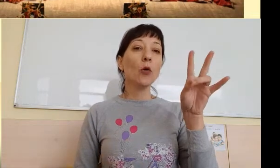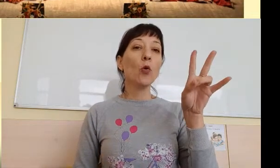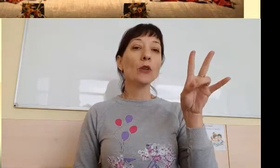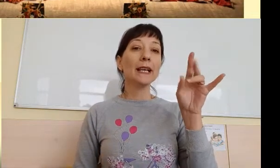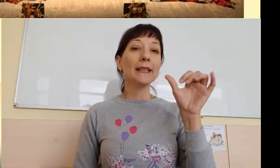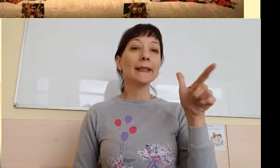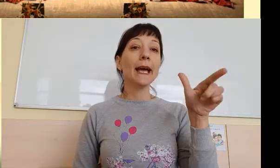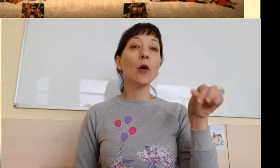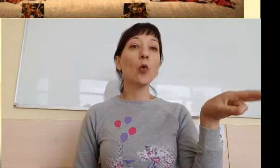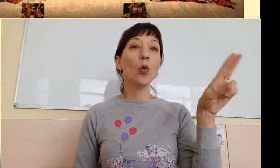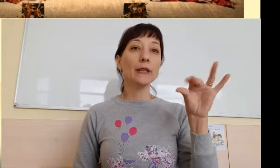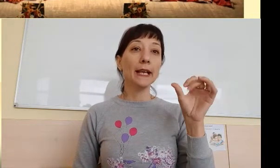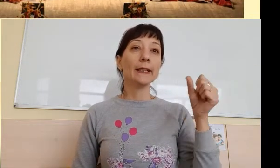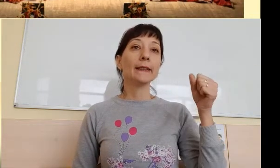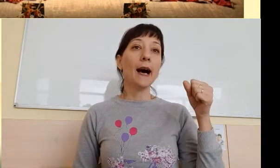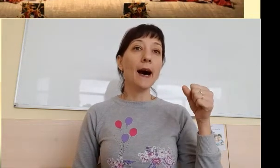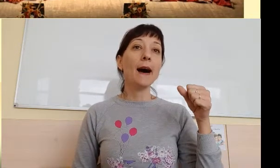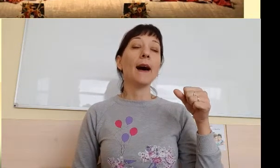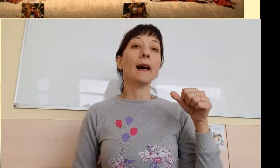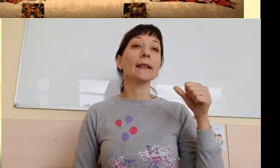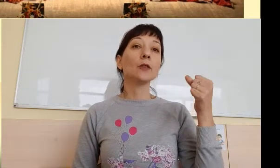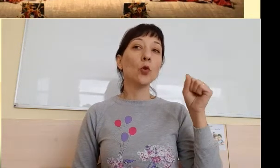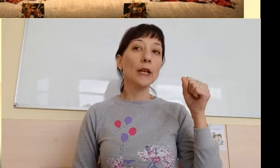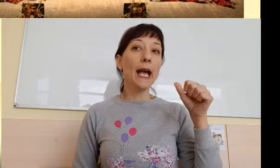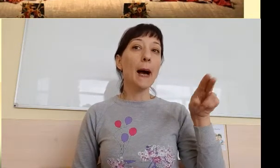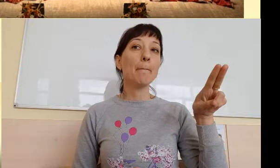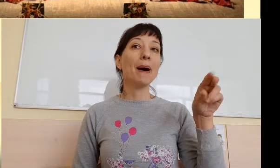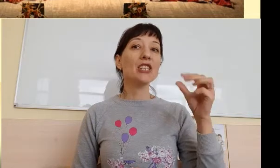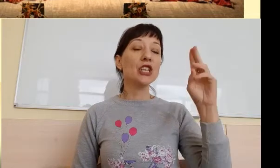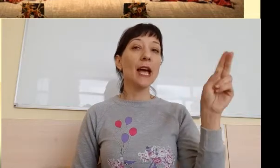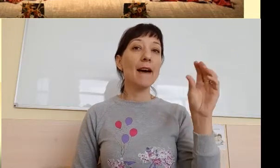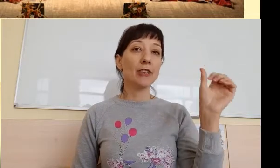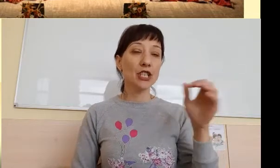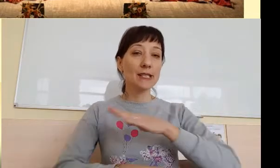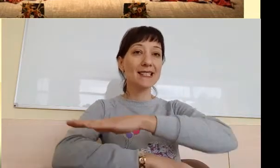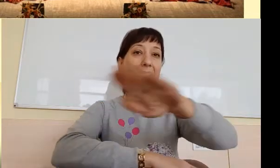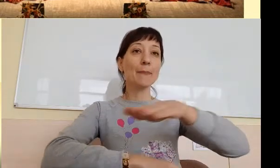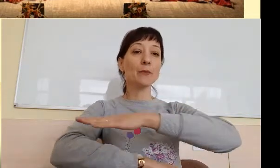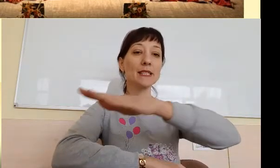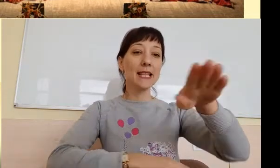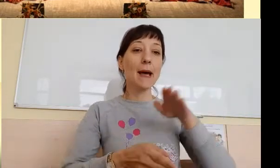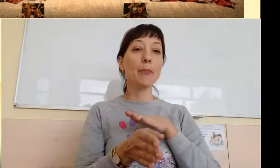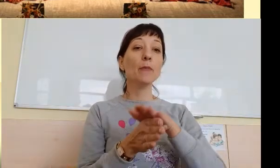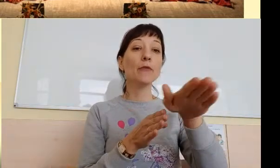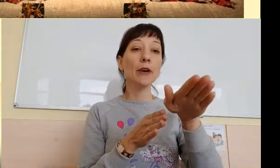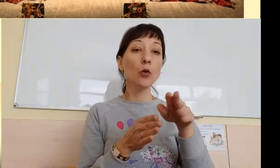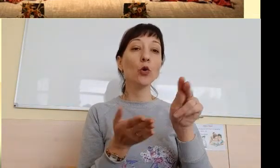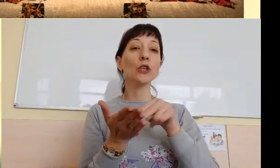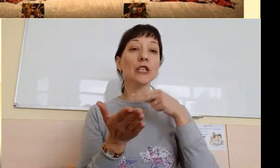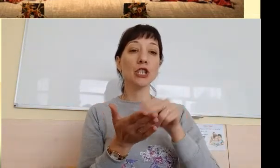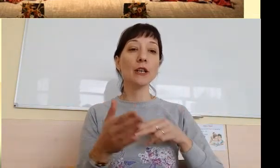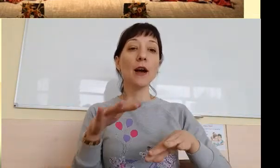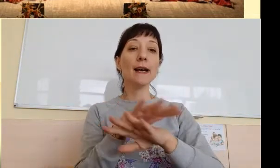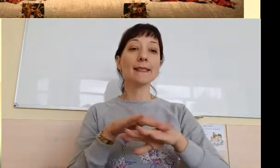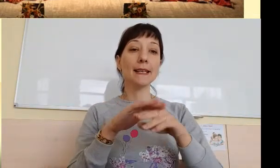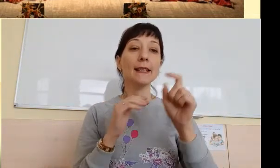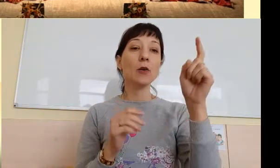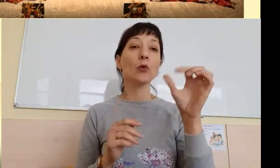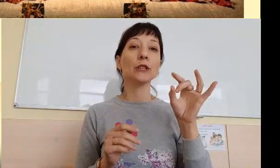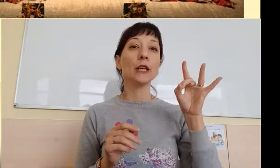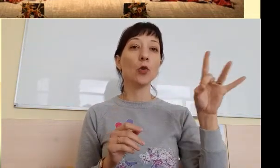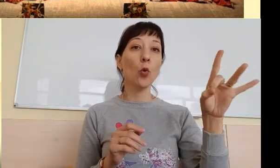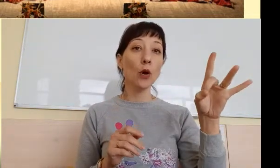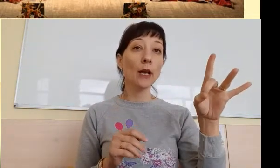Пісню Миколи Негоди та Анатолія Пашкевича «Степом степом» виконує